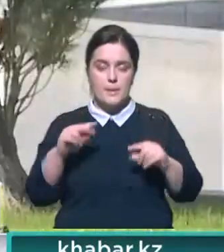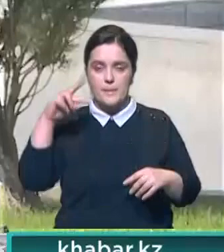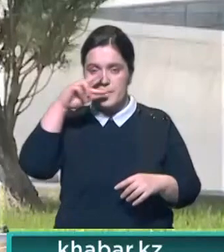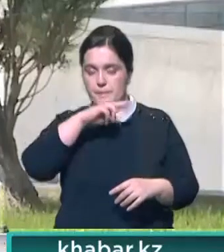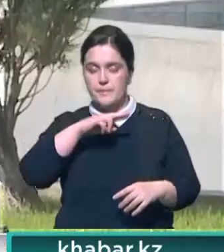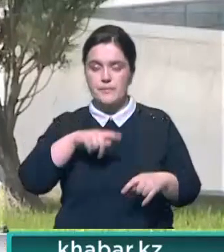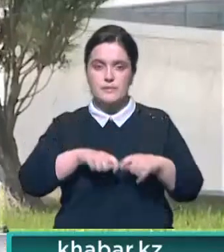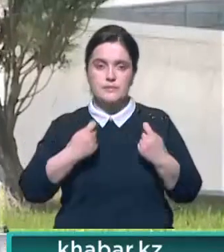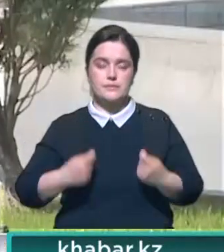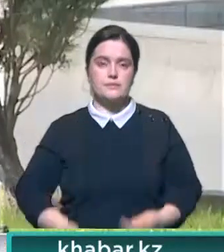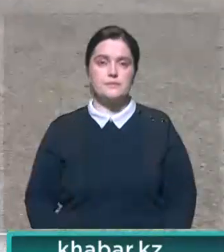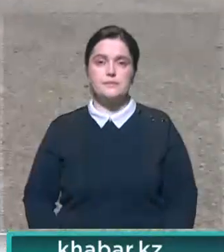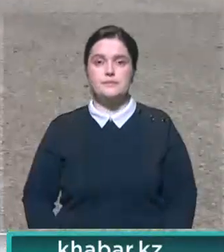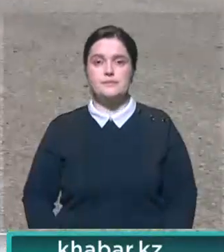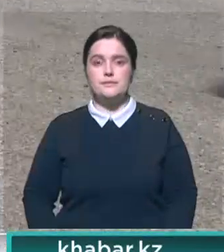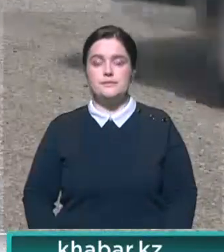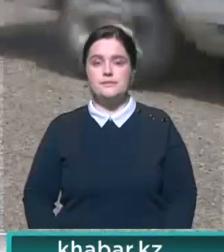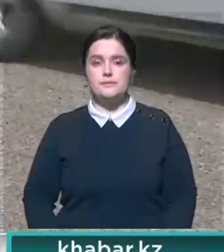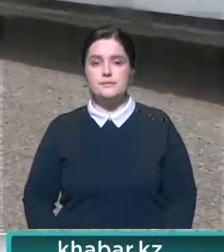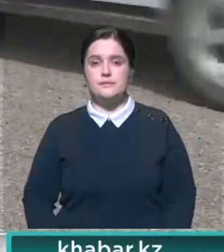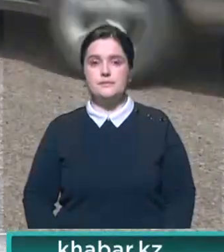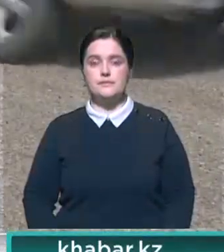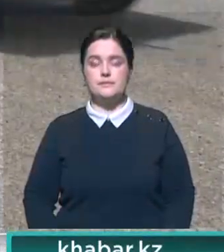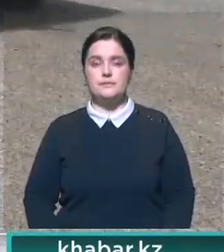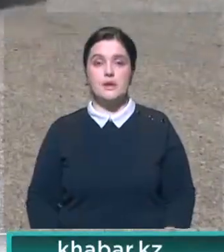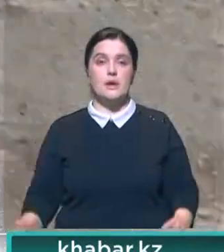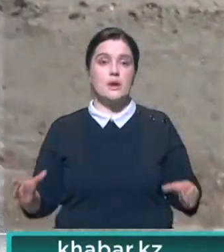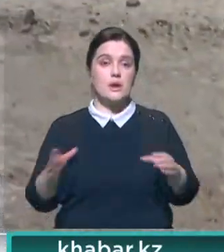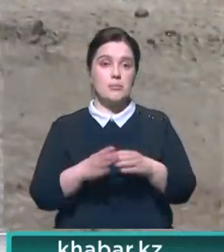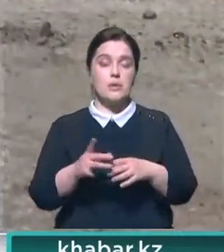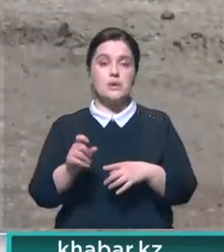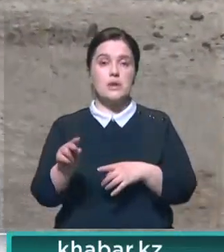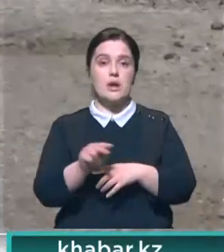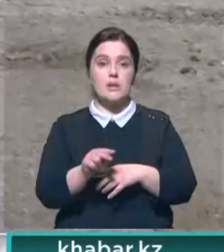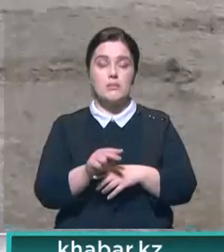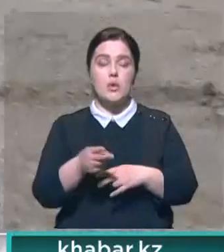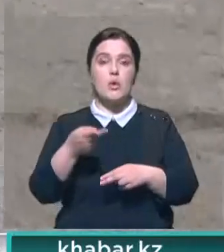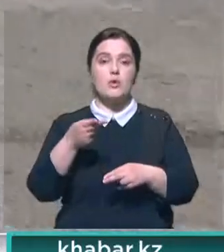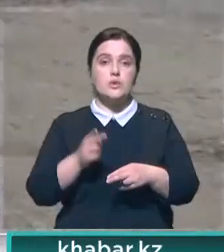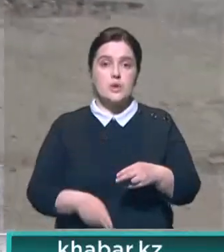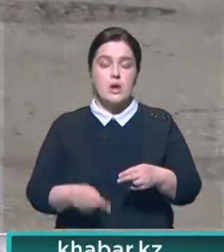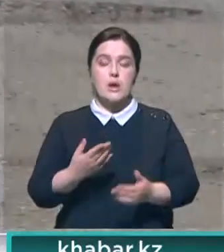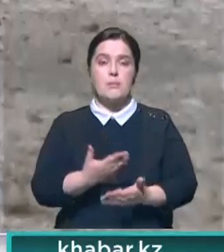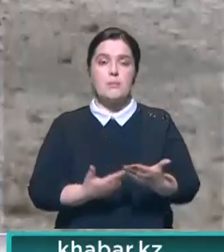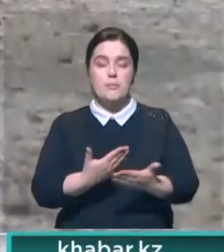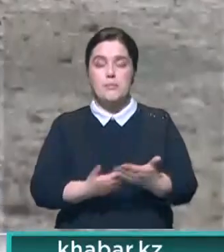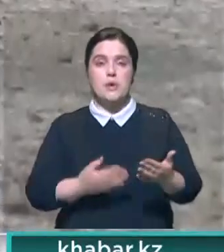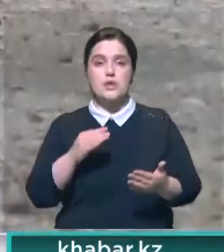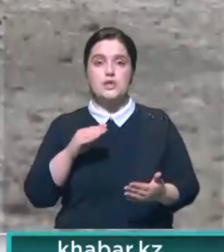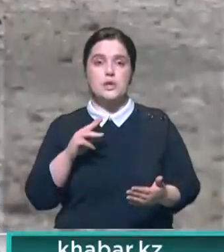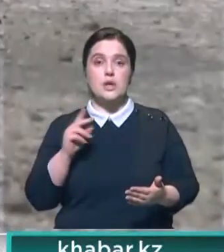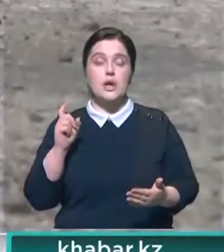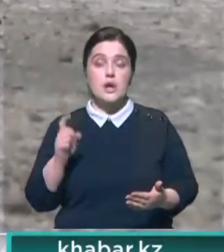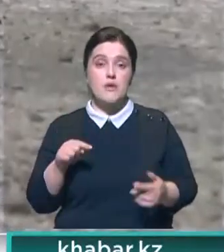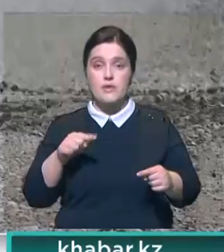50% асфальт и толщина не проходила. Гарантийный срок подрядной компании на ремонт этой дороги истек, пояснили в районном отделе ЖКХ. В